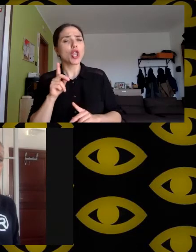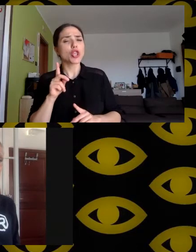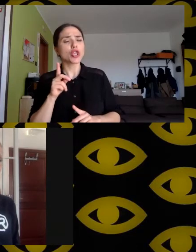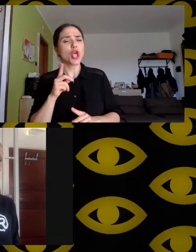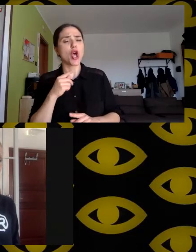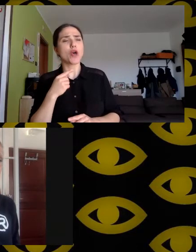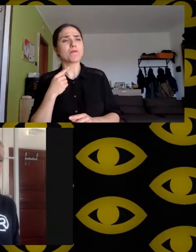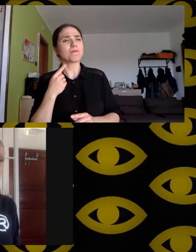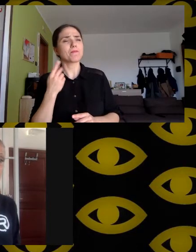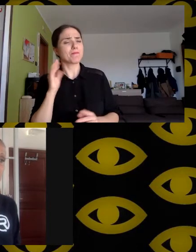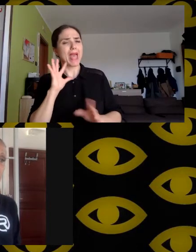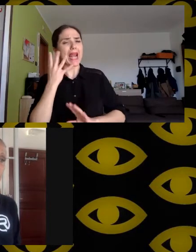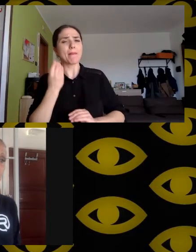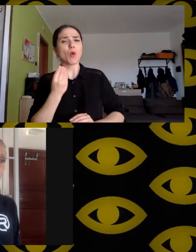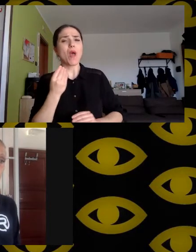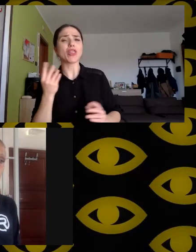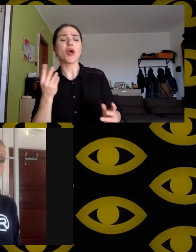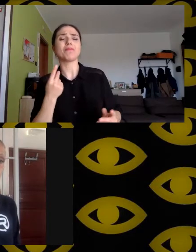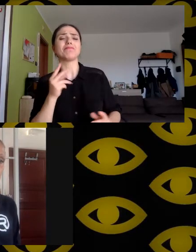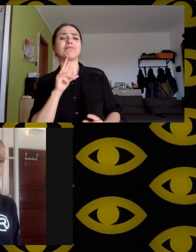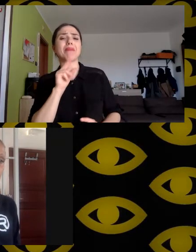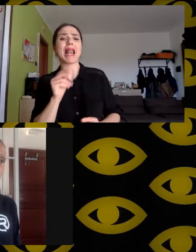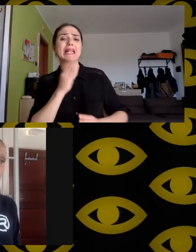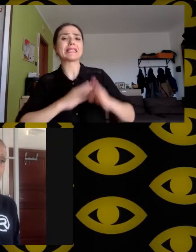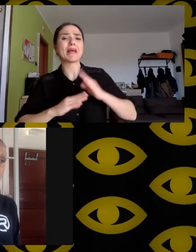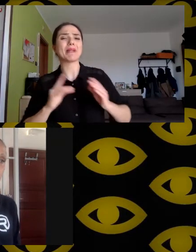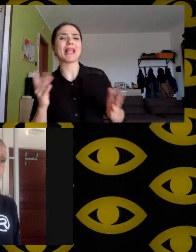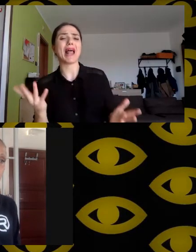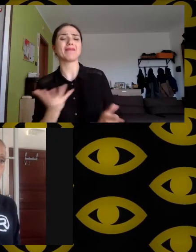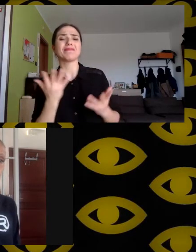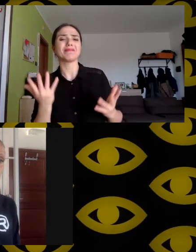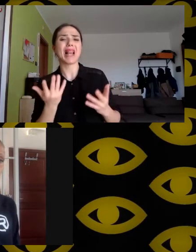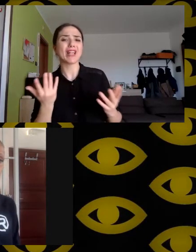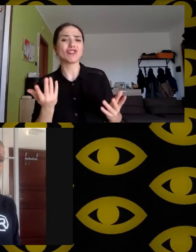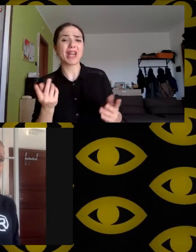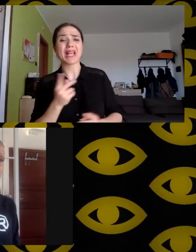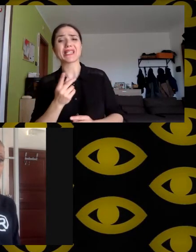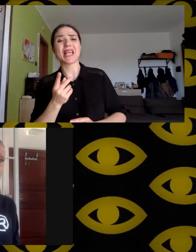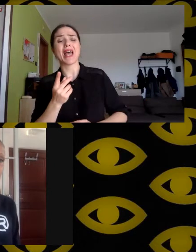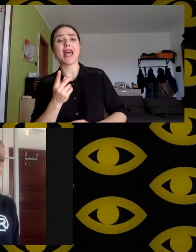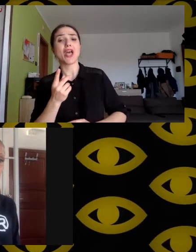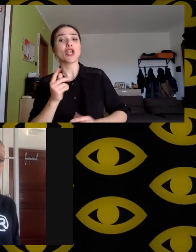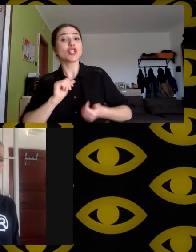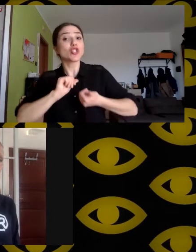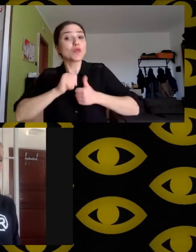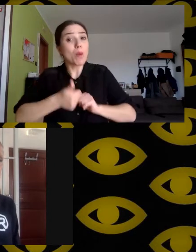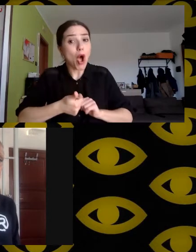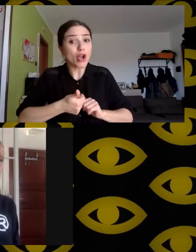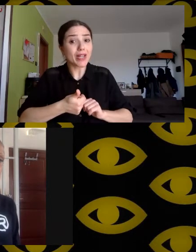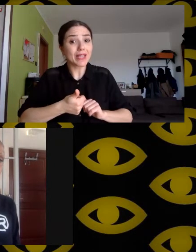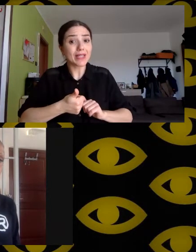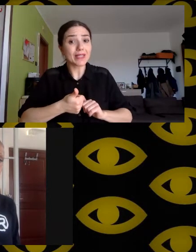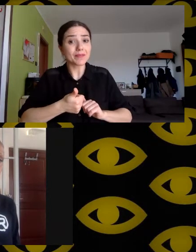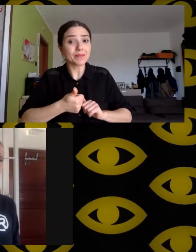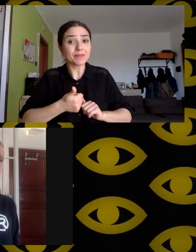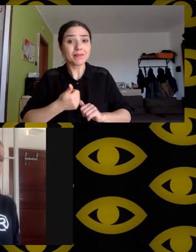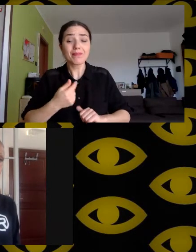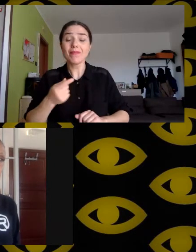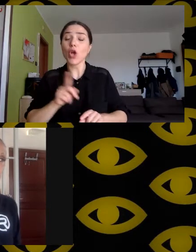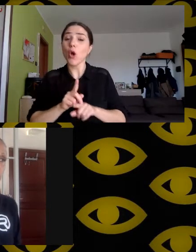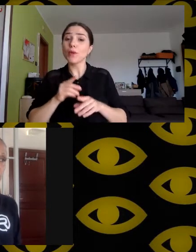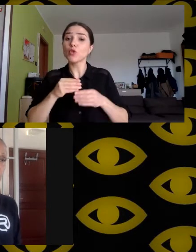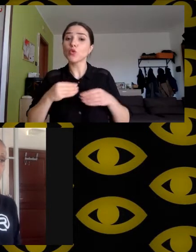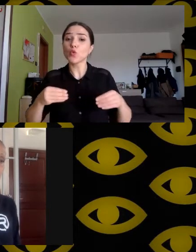incompetenza e leggerezza. Lo sport è un mezzo, uno strumento che adattato può essere svolto